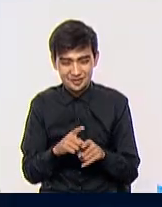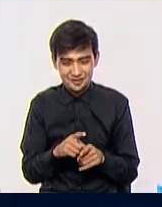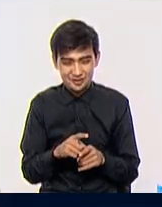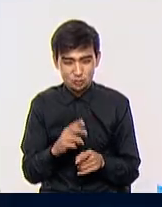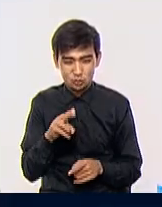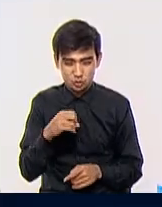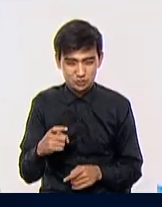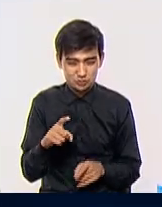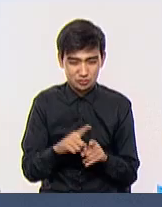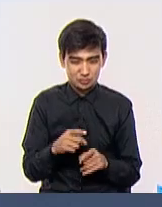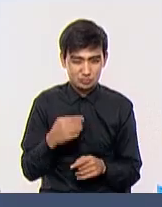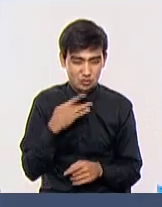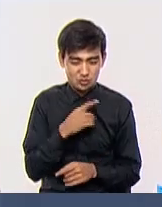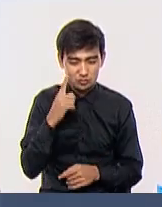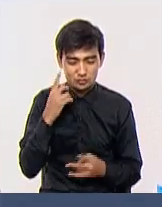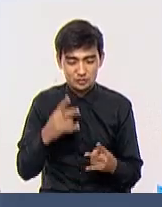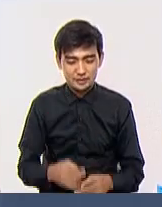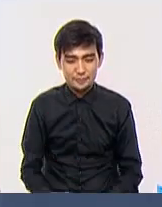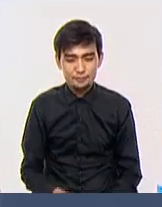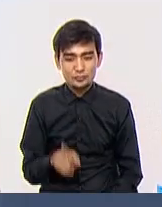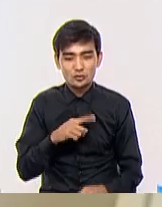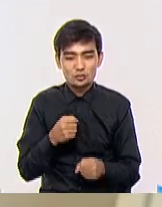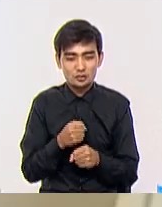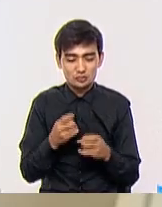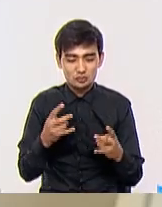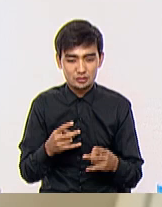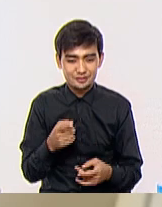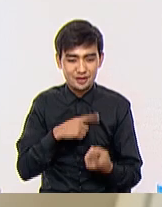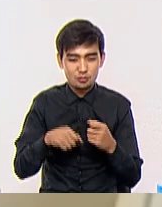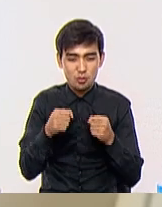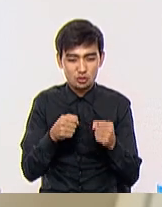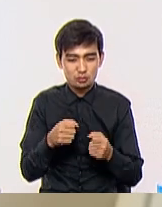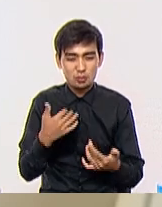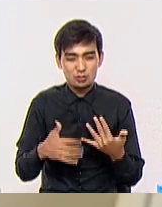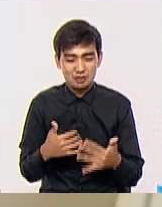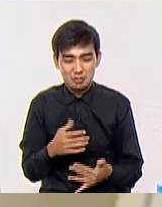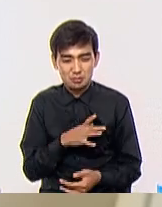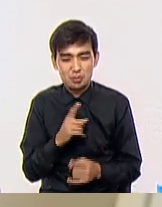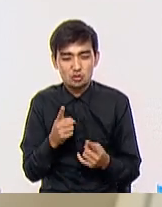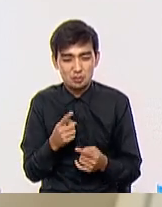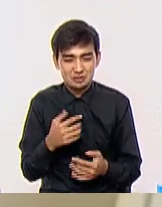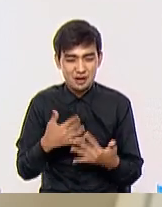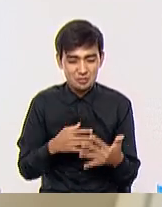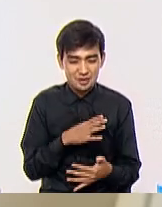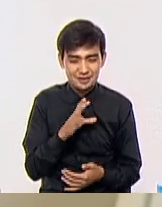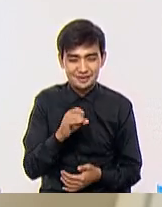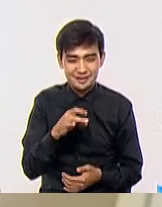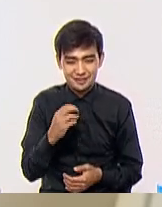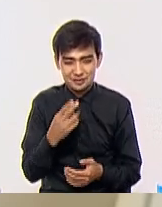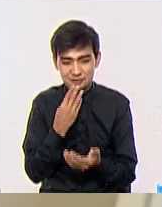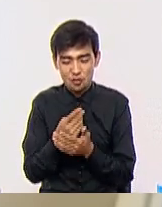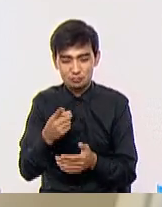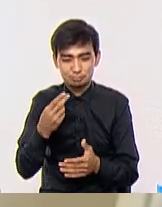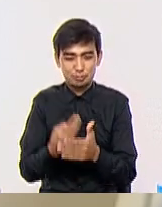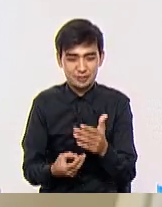әлде балан ойлайтынымыз көрсетті. Сонда не істеуіміз керек? Біздің боксшылар неге шаршаңқы болды? Неге Серік Теміржан қарсыласынан жеңіліп қалады